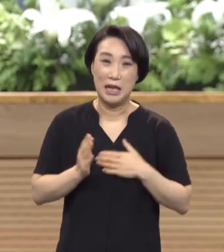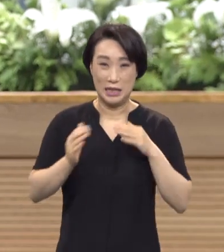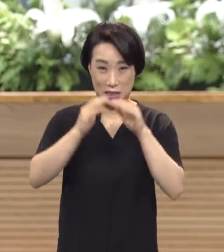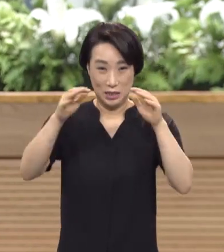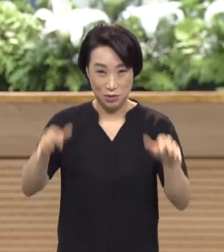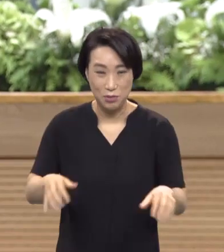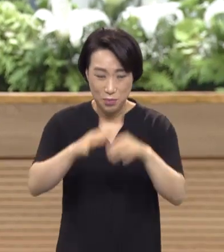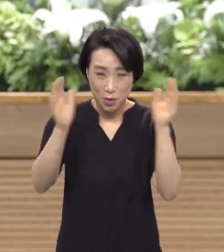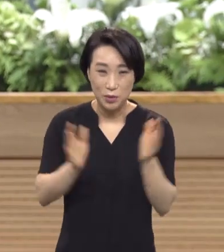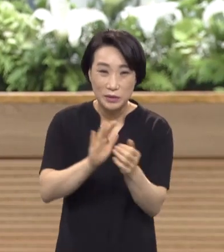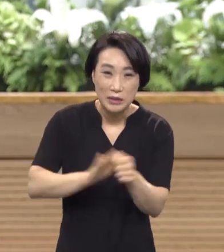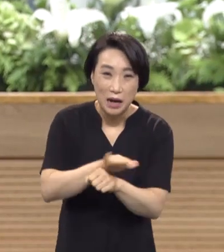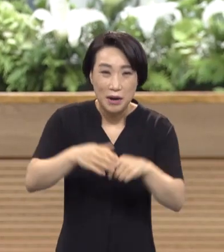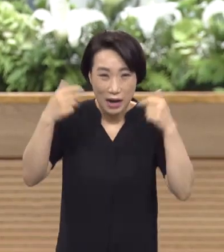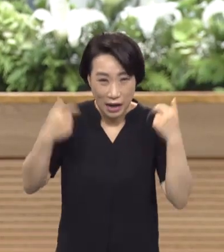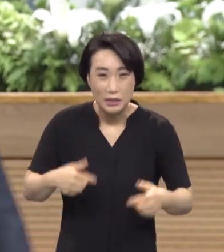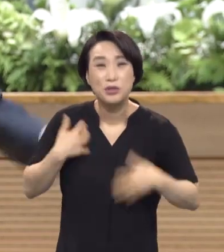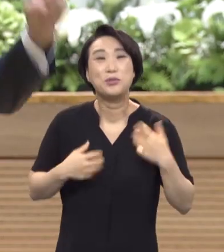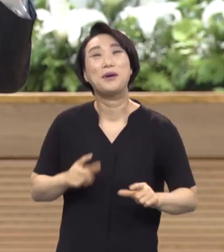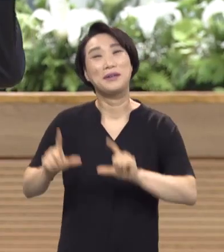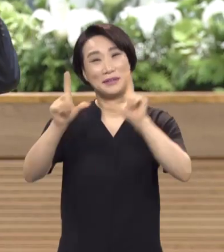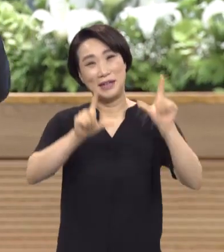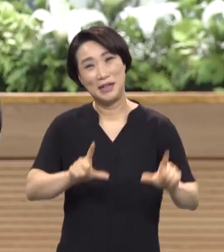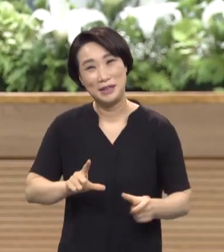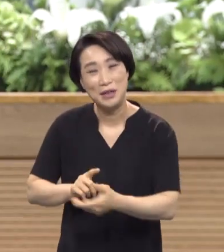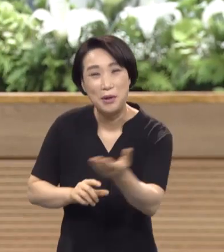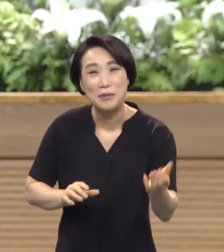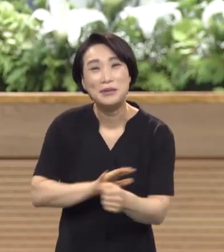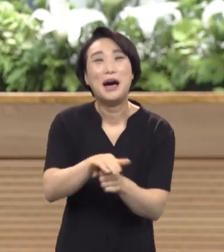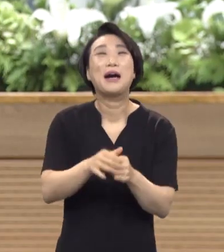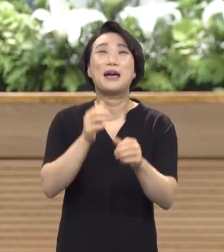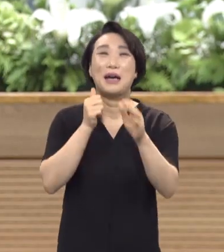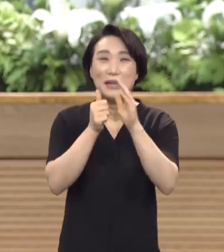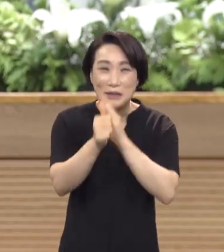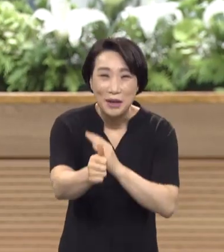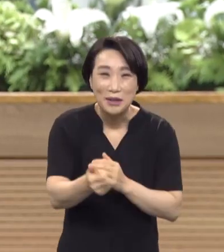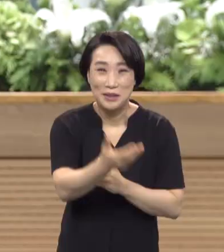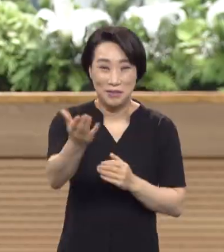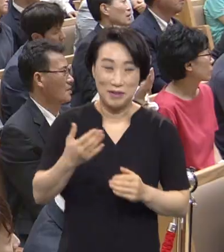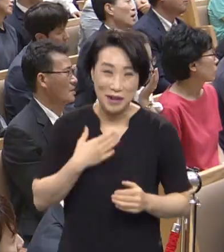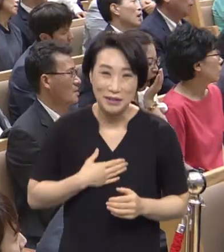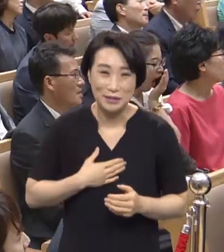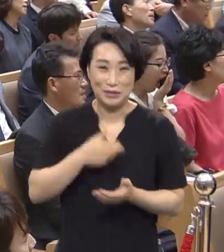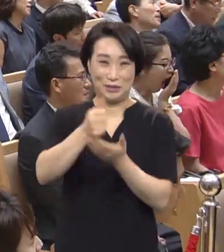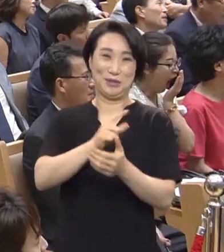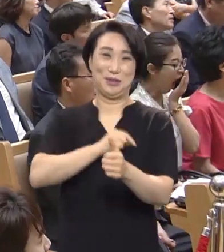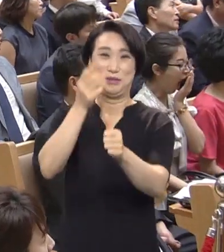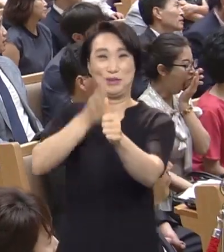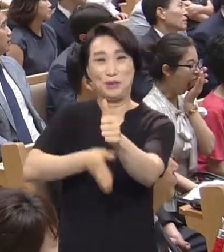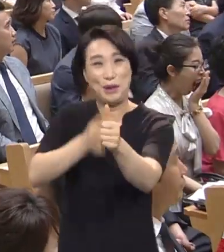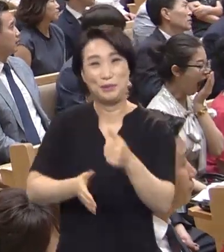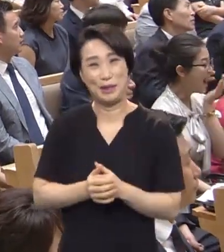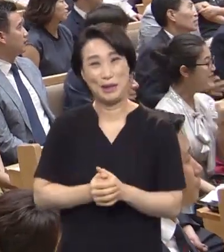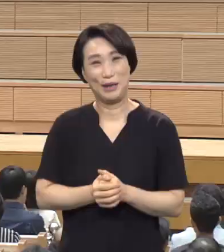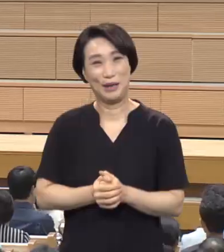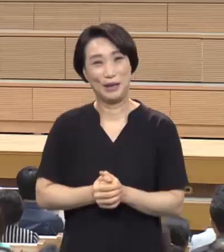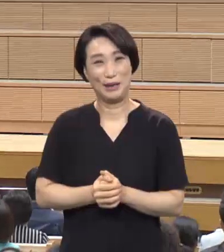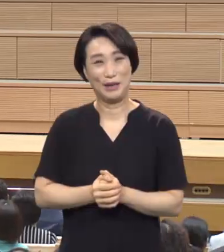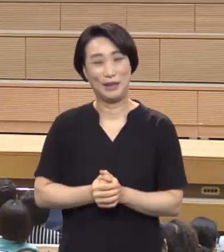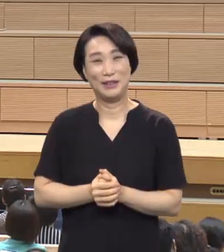사랑함으로 항상 누릴 수 있는 사랑의 사도가 되기를 주님의 이름으로 축원합니다.